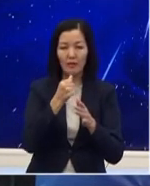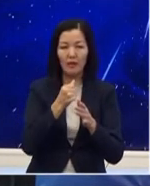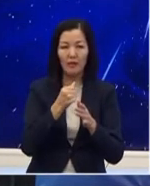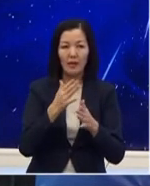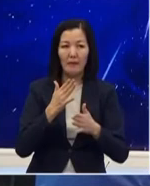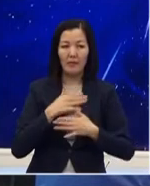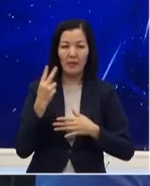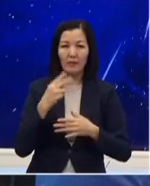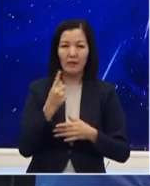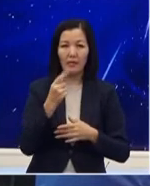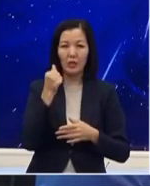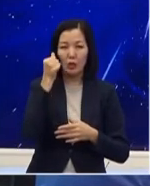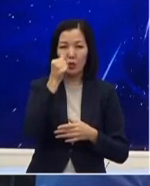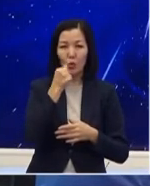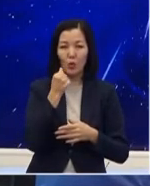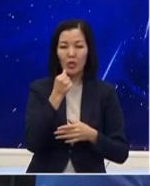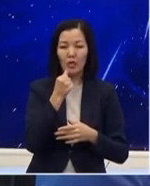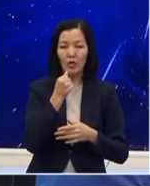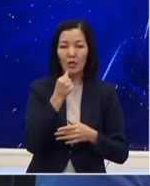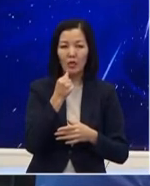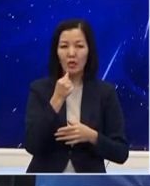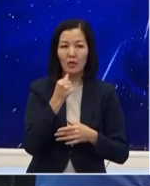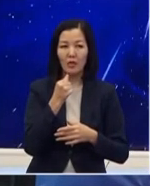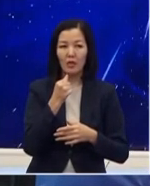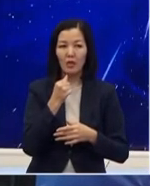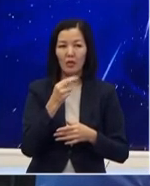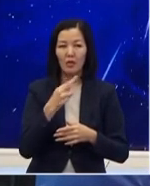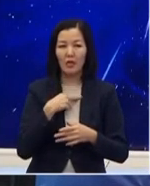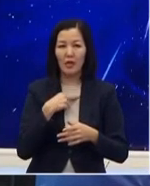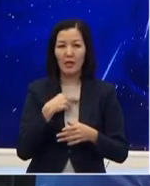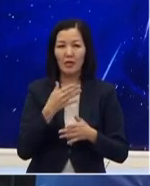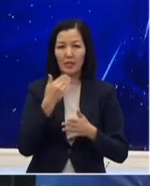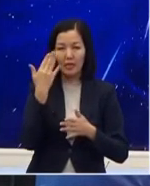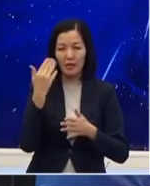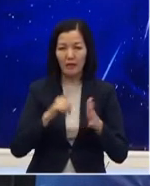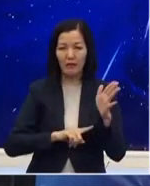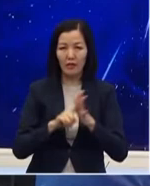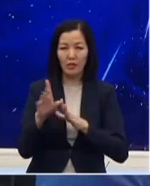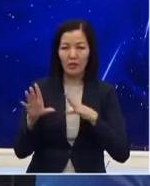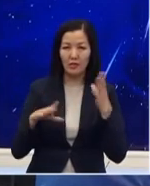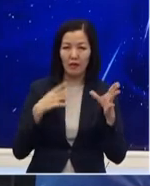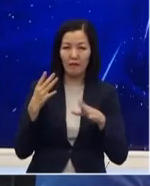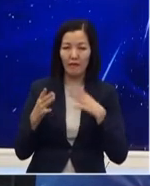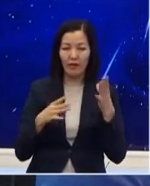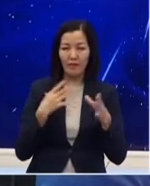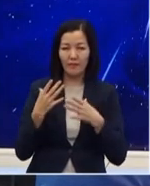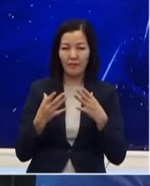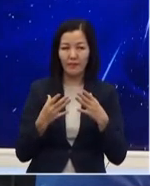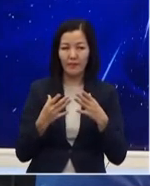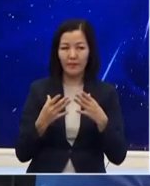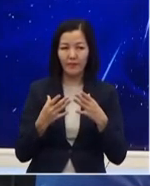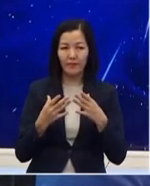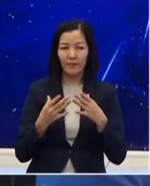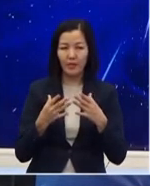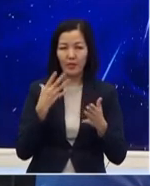Мне 21 год. Вот. Я с лета начал готовиться к вот этим соревнованиям.